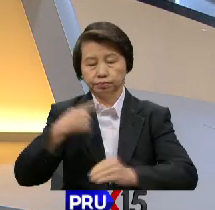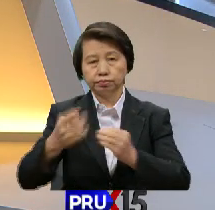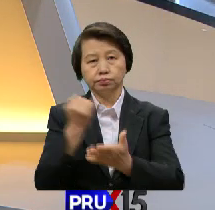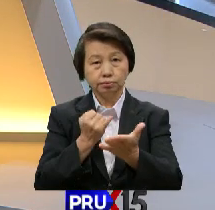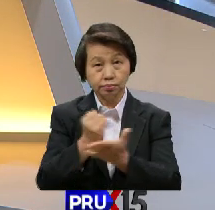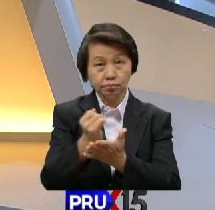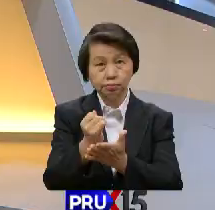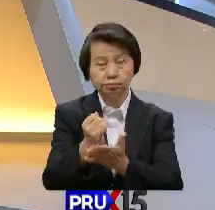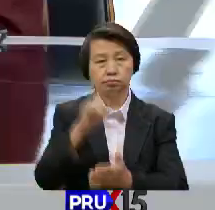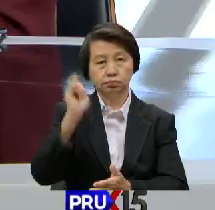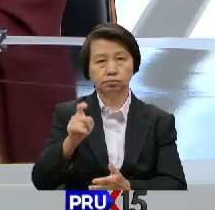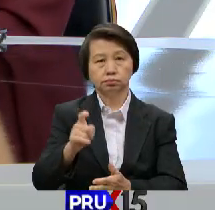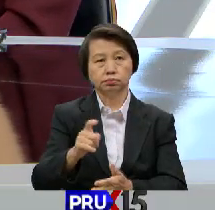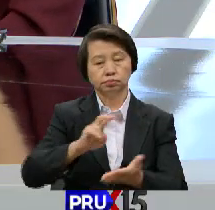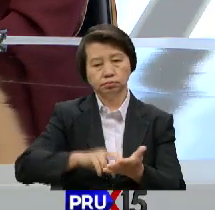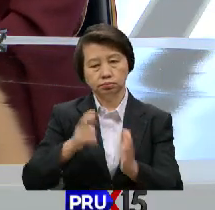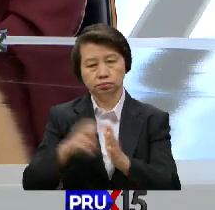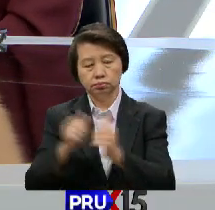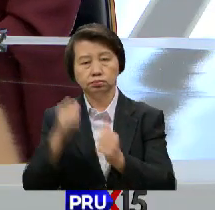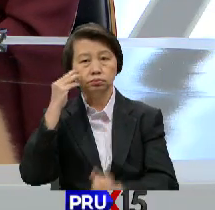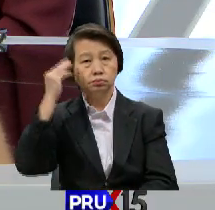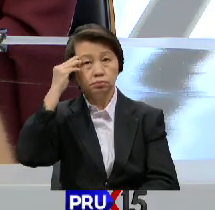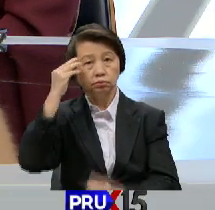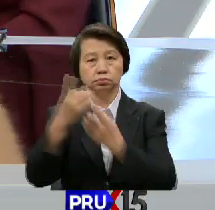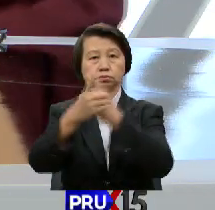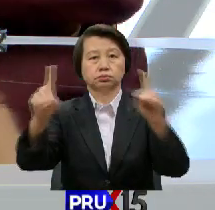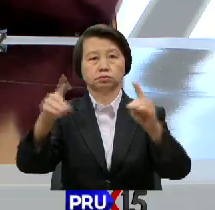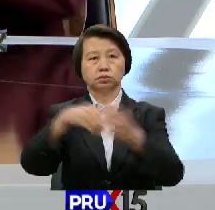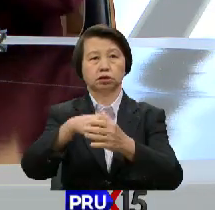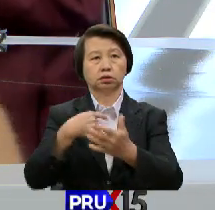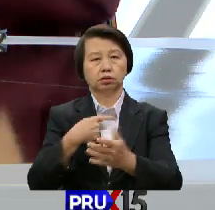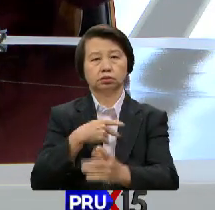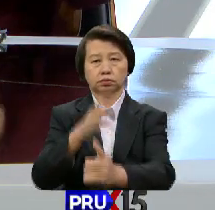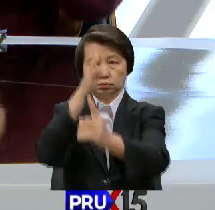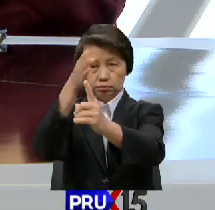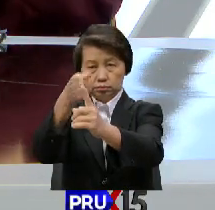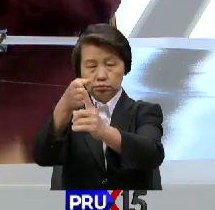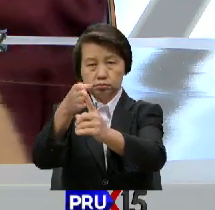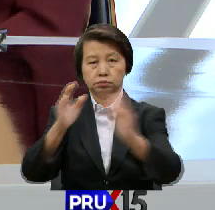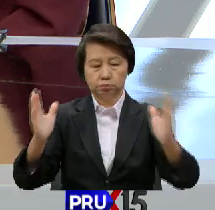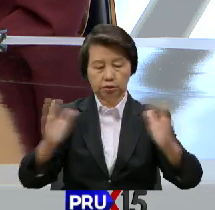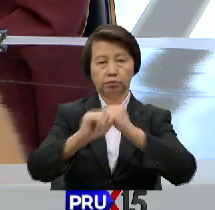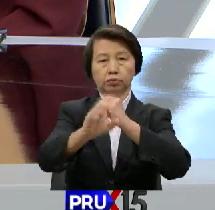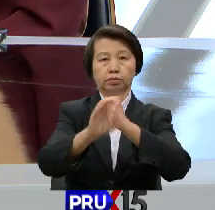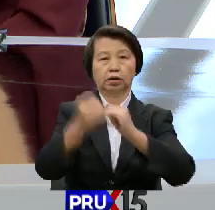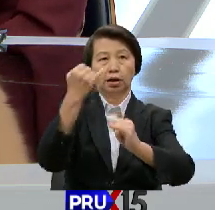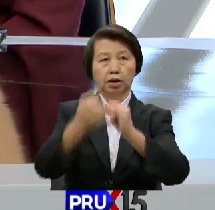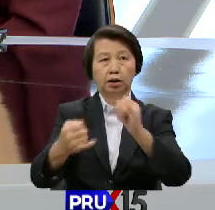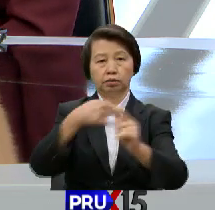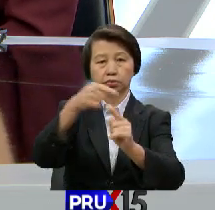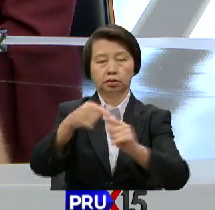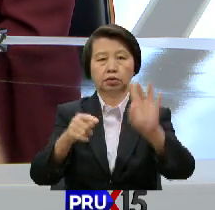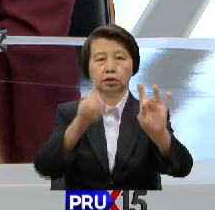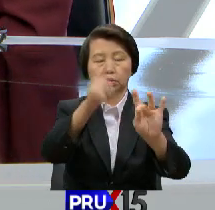dan harus juga diterjemah dengan kematangan demokrasi dalam kita menuju ke dalam tim dan akhirnya Pergi ke tali